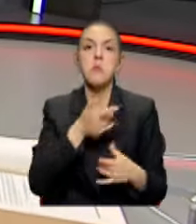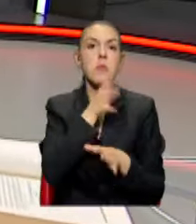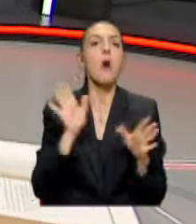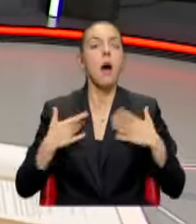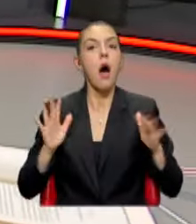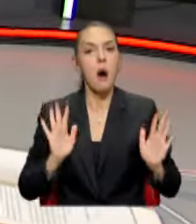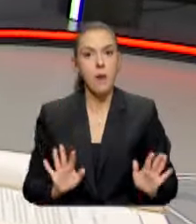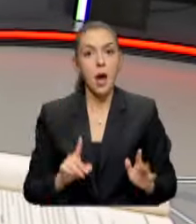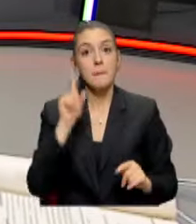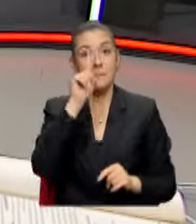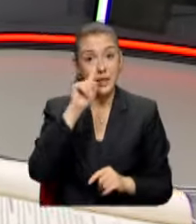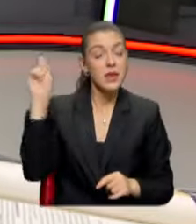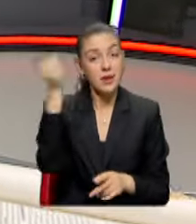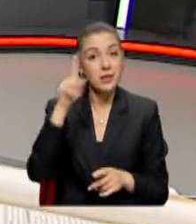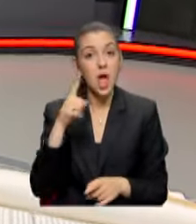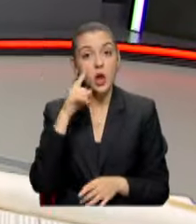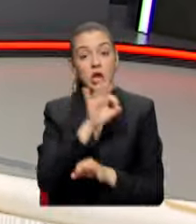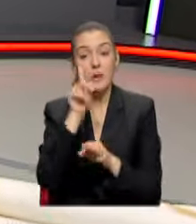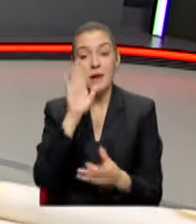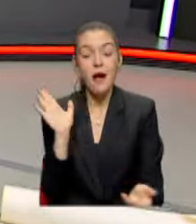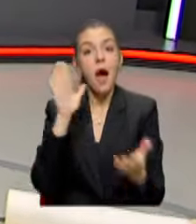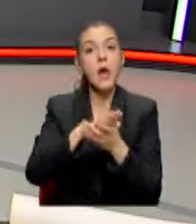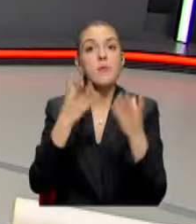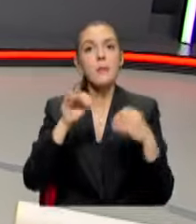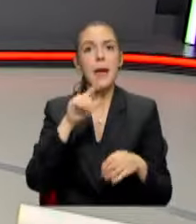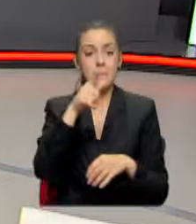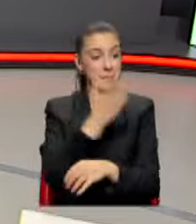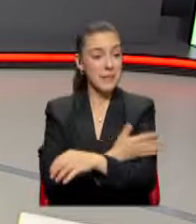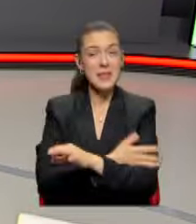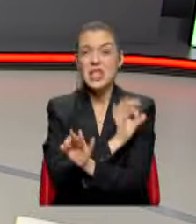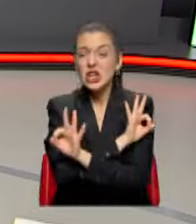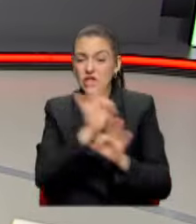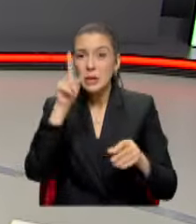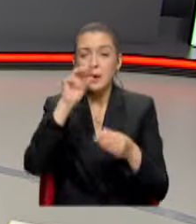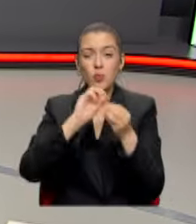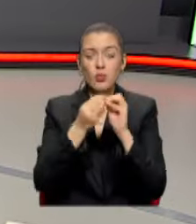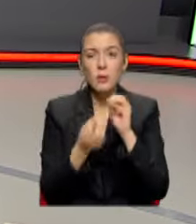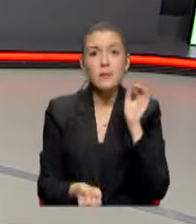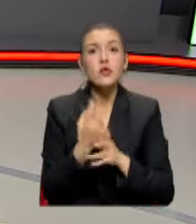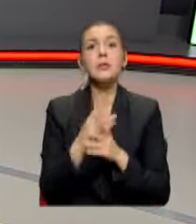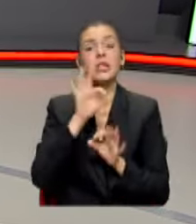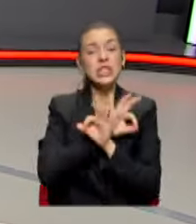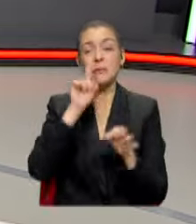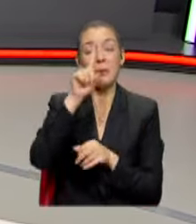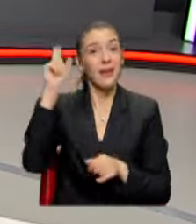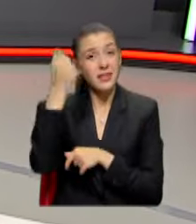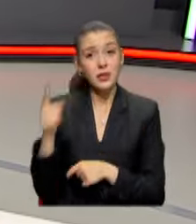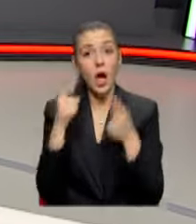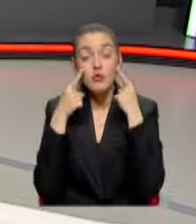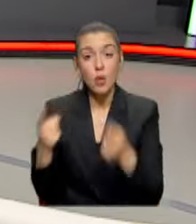iktidara hiçbir adım atmayan memleketin şu anda hiçbir sorununu çözmeye bir iktidara nasıl